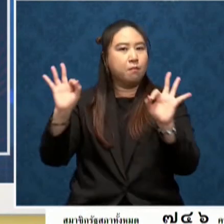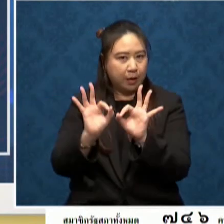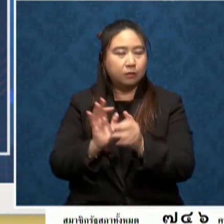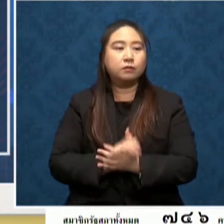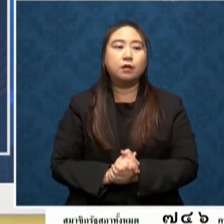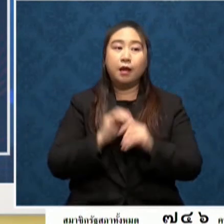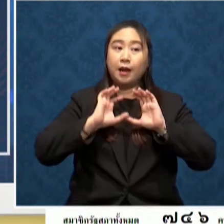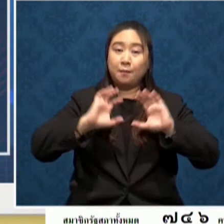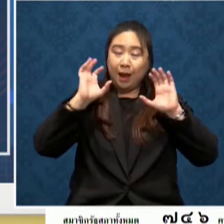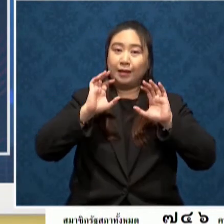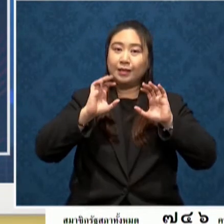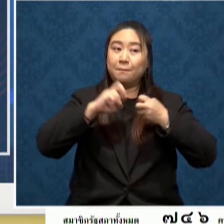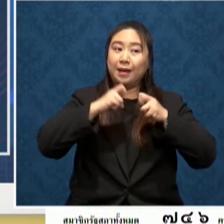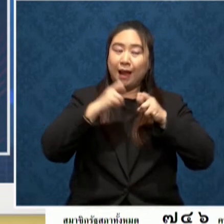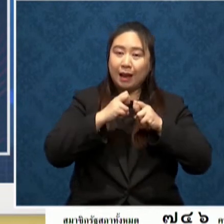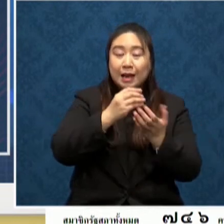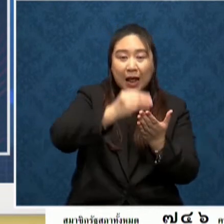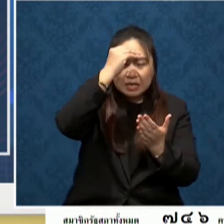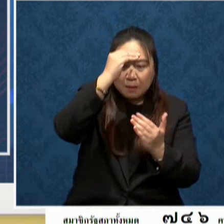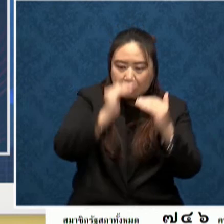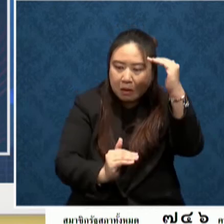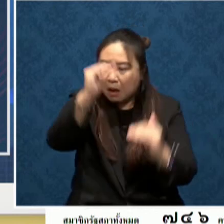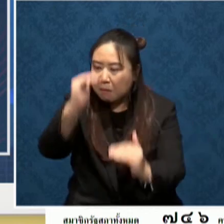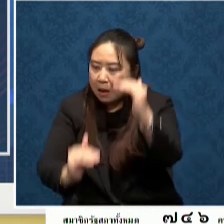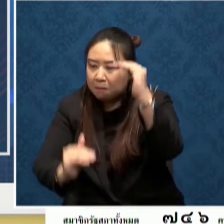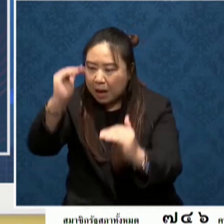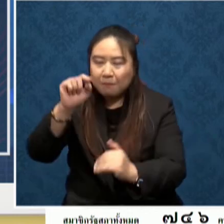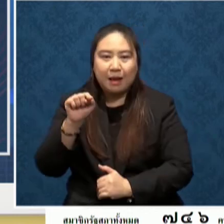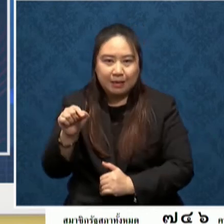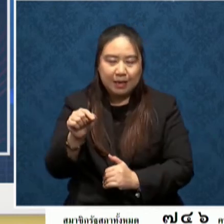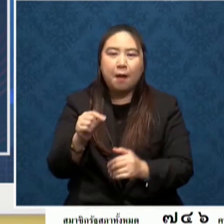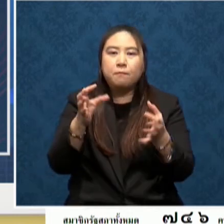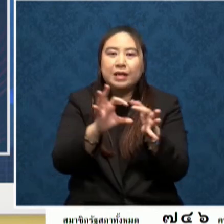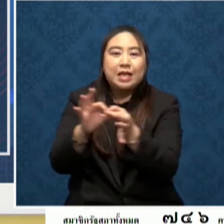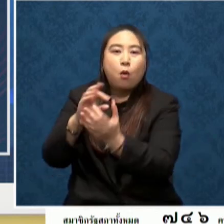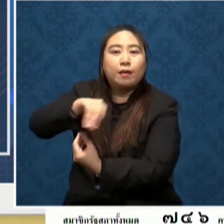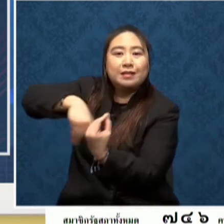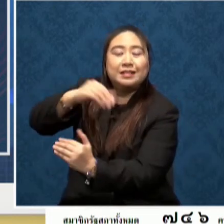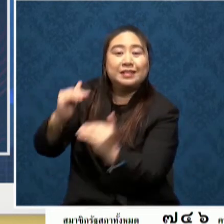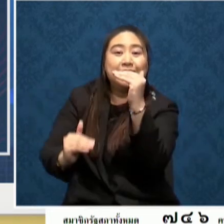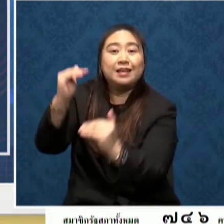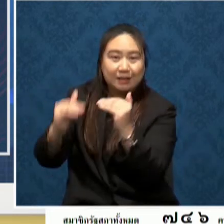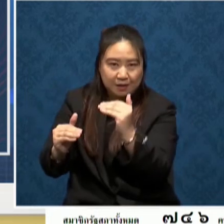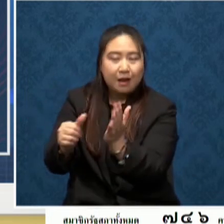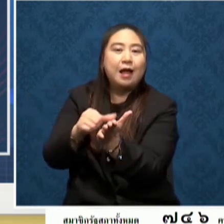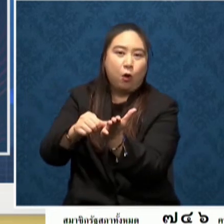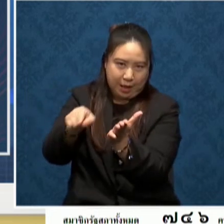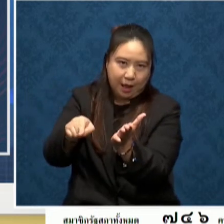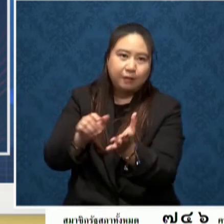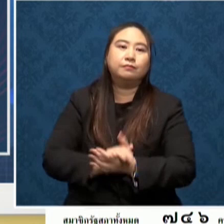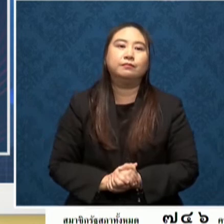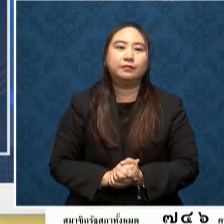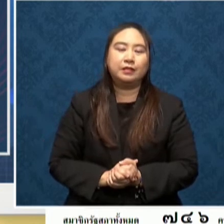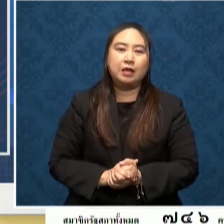รฐบาทจะดำเองกแ้ไขปญหาความหลมลจกศึษาที่เปนรากฐานขควหมลำทางศริษิทเกิดขใสองคมไทยทเจตองขอรวนนะฮะ